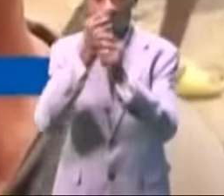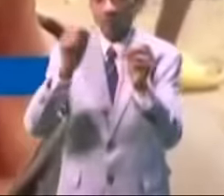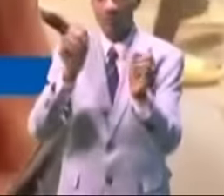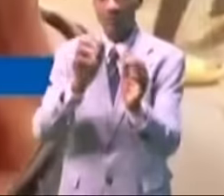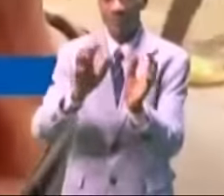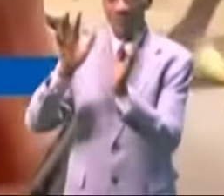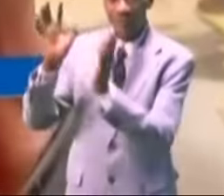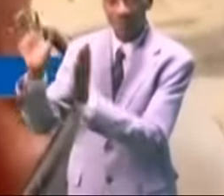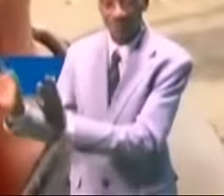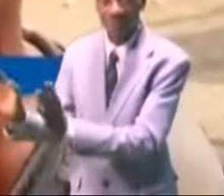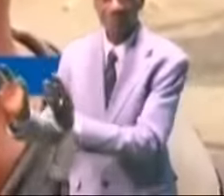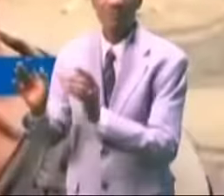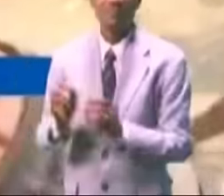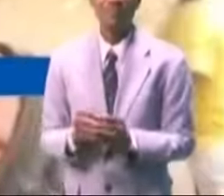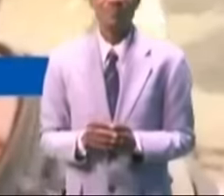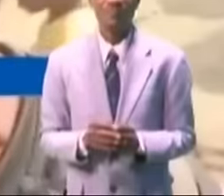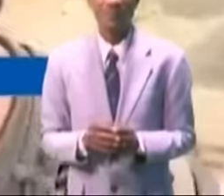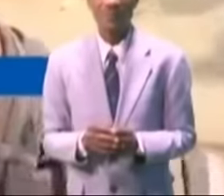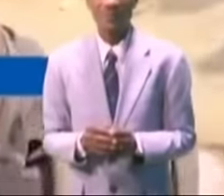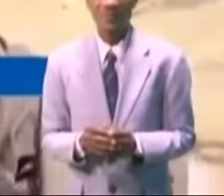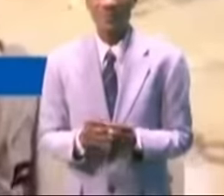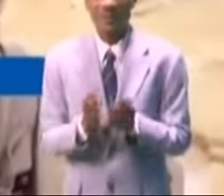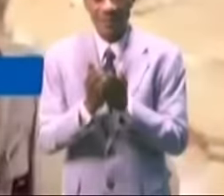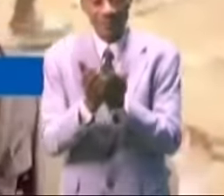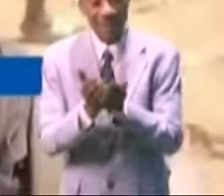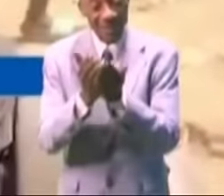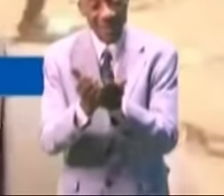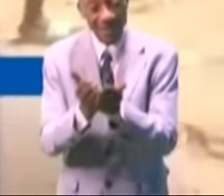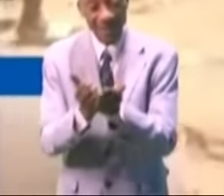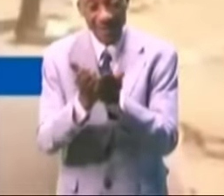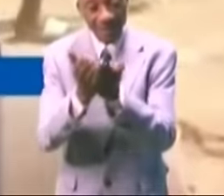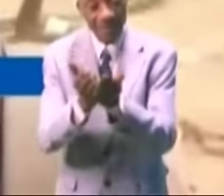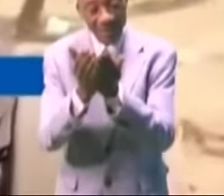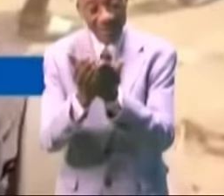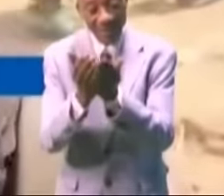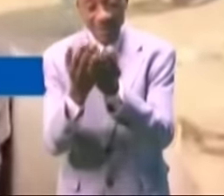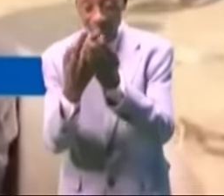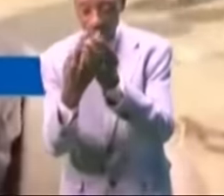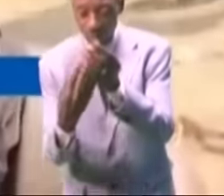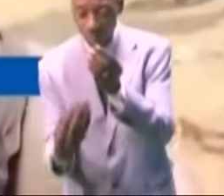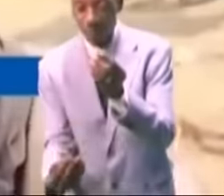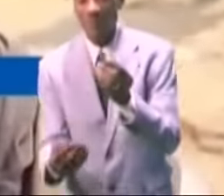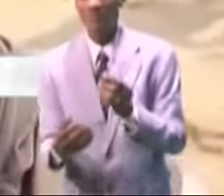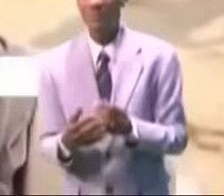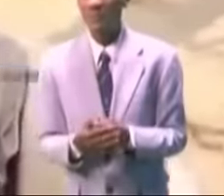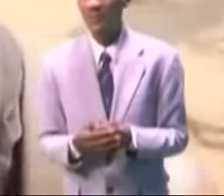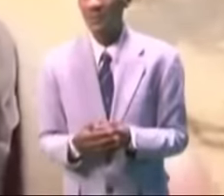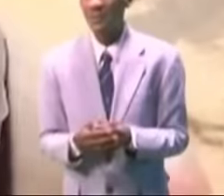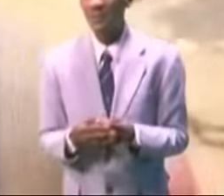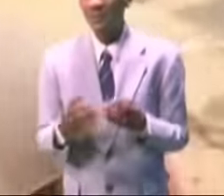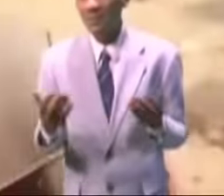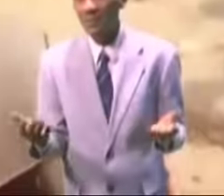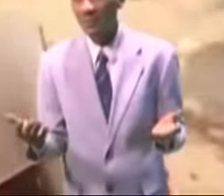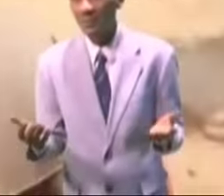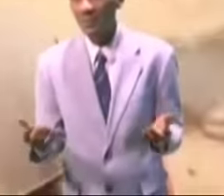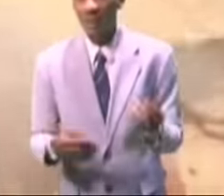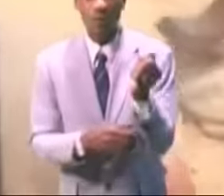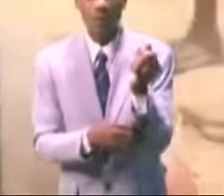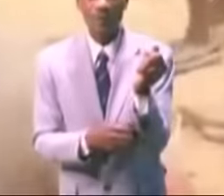Ce n'est pas le vent qui est à la base du naufrage, c'est l'excès de vitesse que nous déplorons.